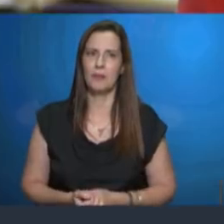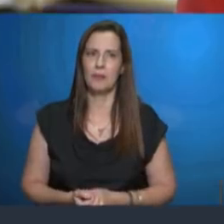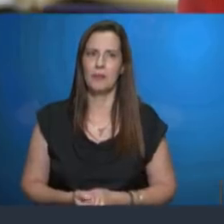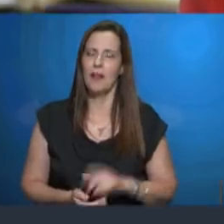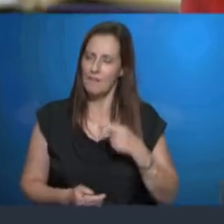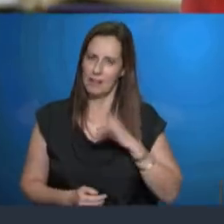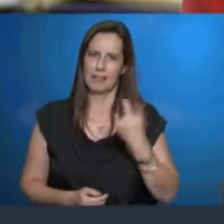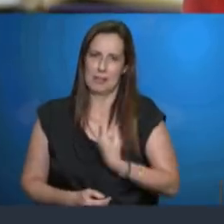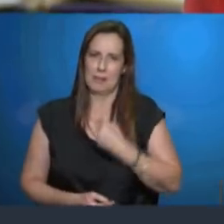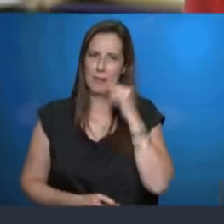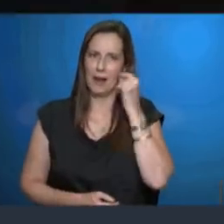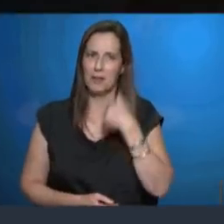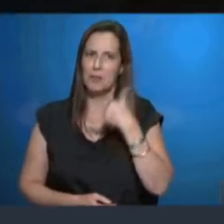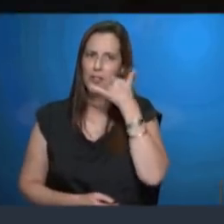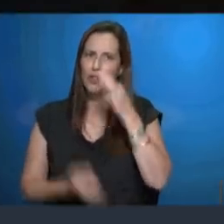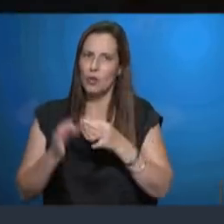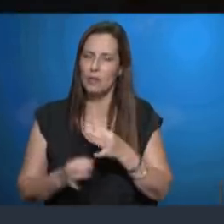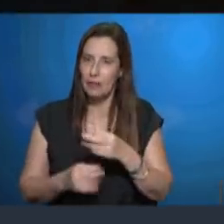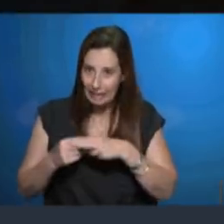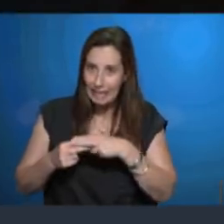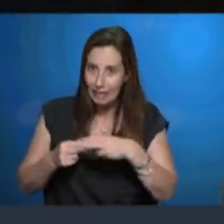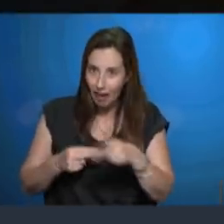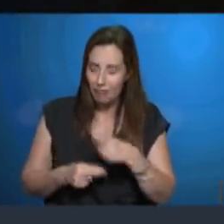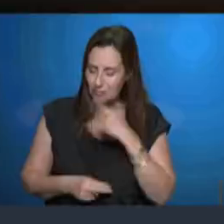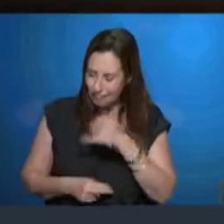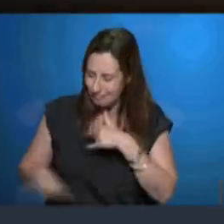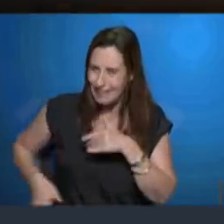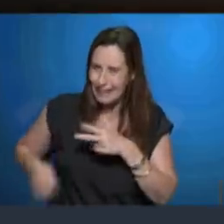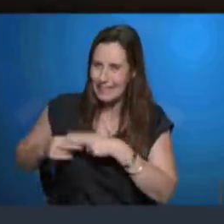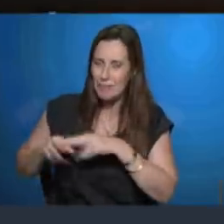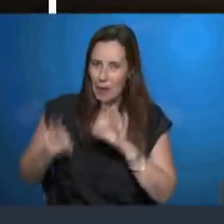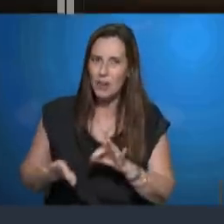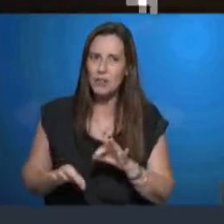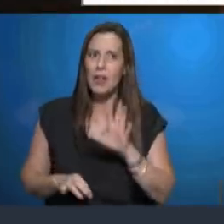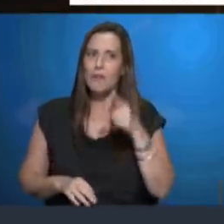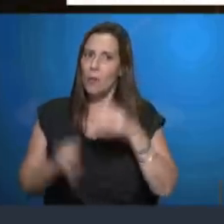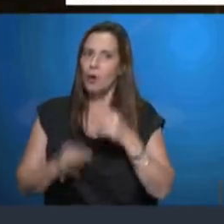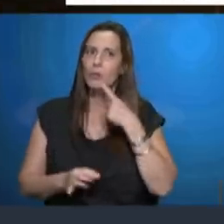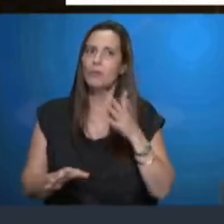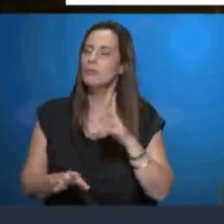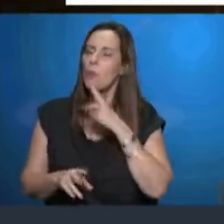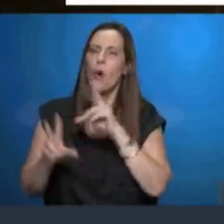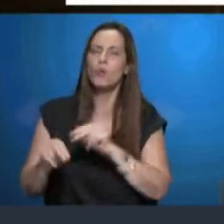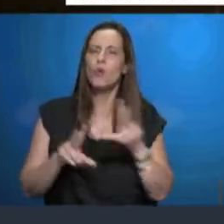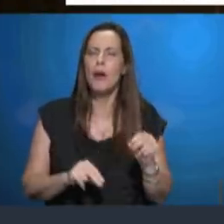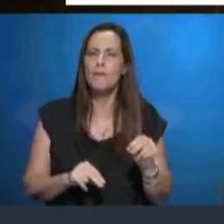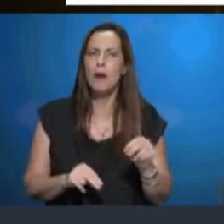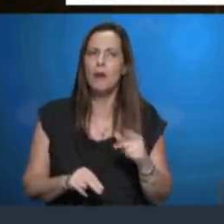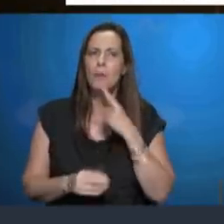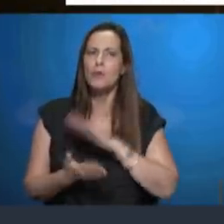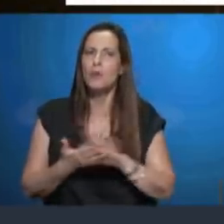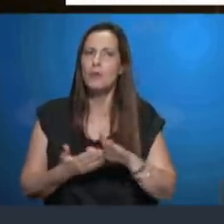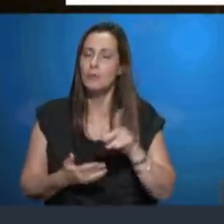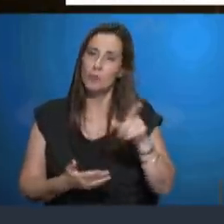ואז חייכתי, הוא התקשר לעורך דין נוסף. לידך? לידי, באותו רגע. וגם עורך דין השני אמר לו את אותו דבר. פשוט אמר לו,